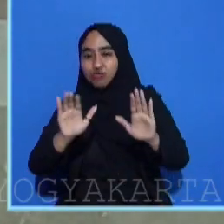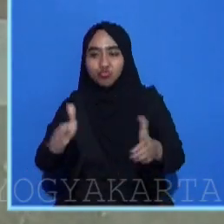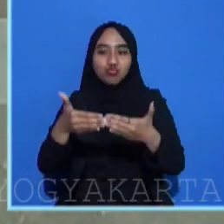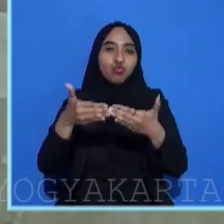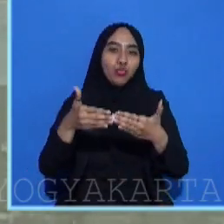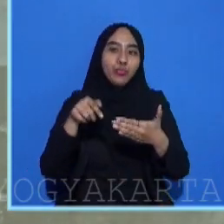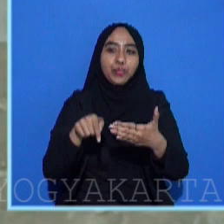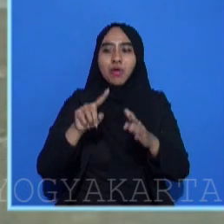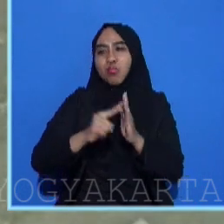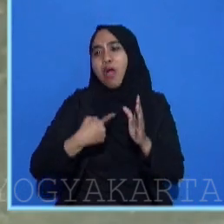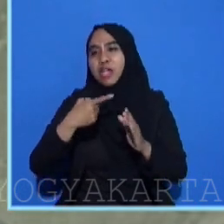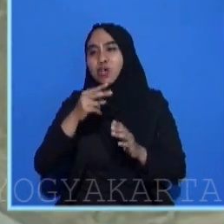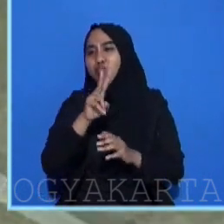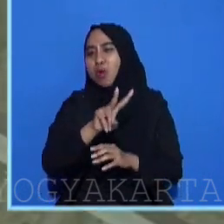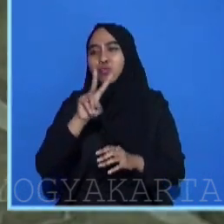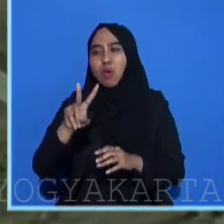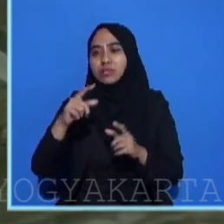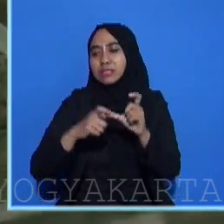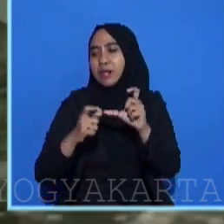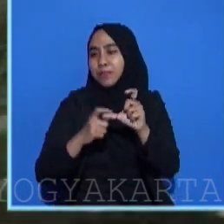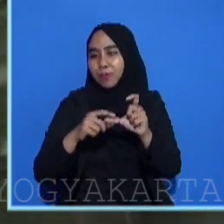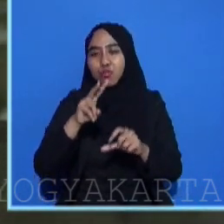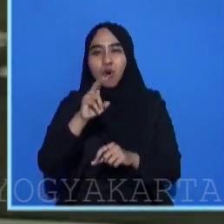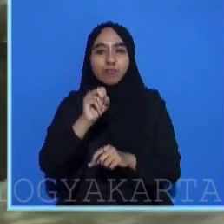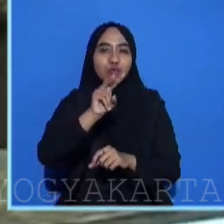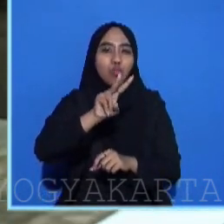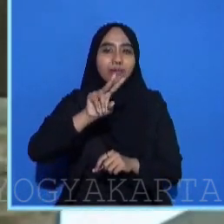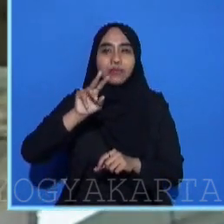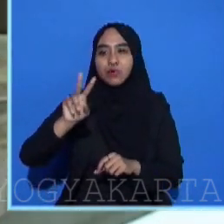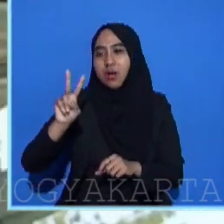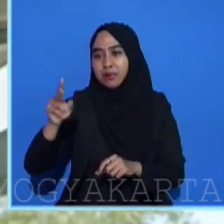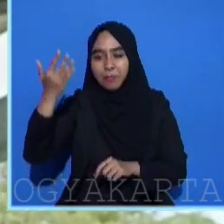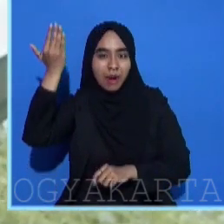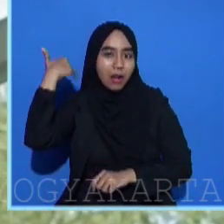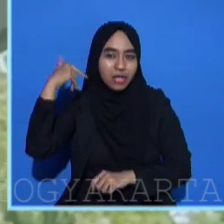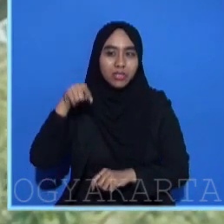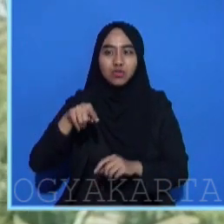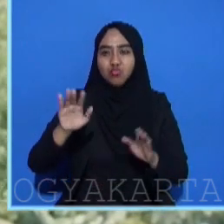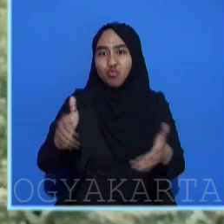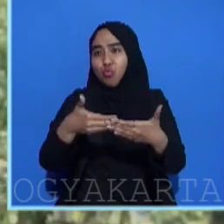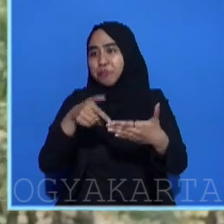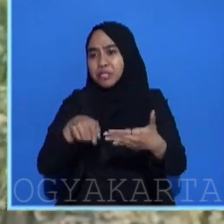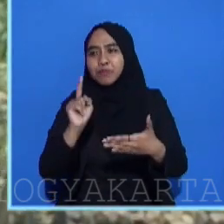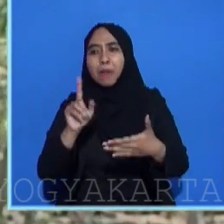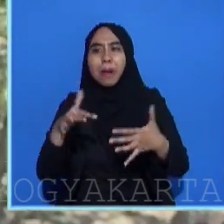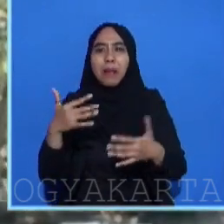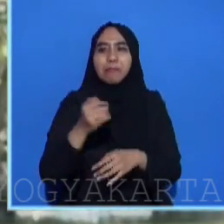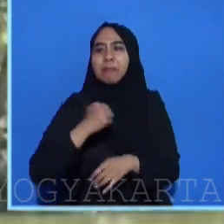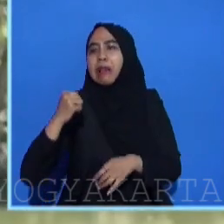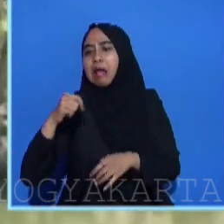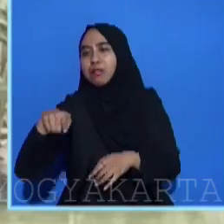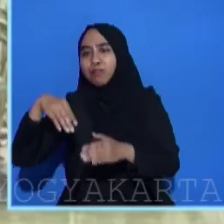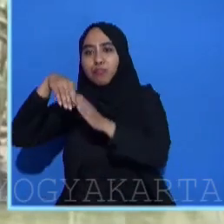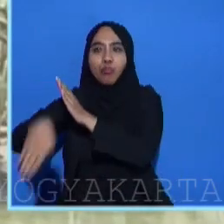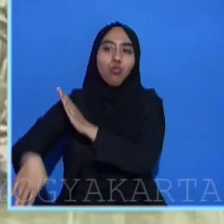atau lebih sejak 22 September 2022 silam penutupan dilakukan karena bagian Sisi barat jembatan amblas